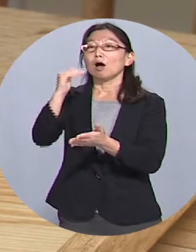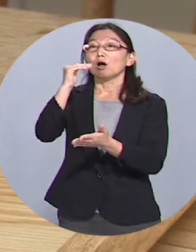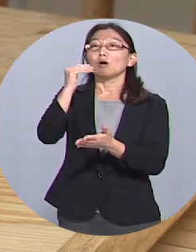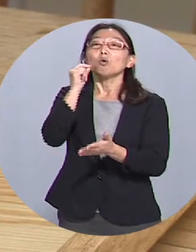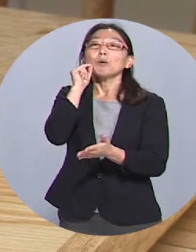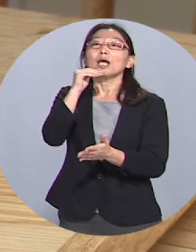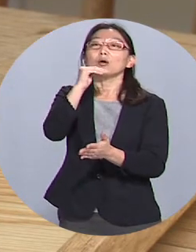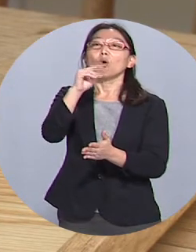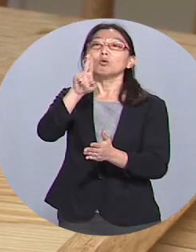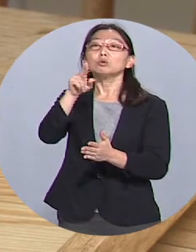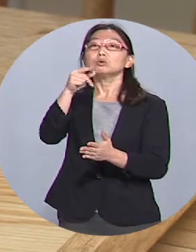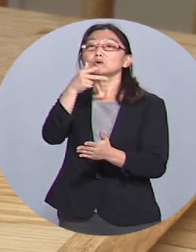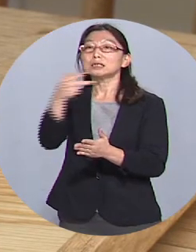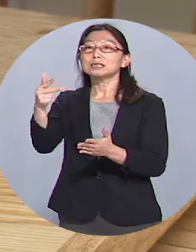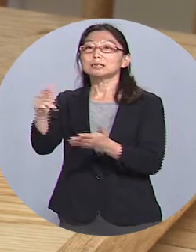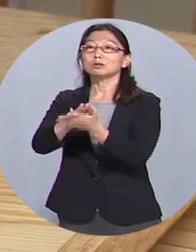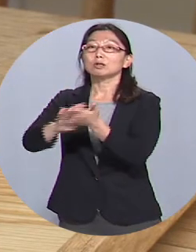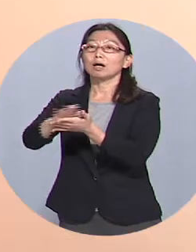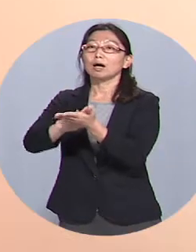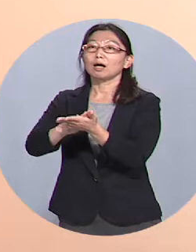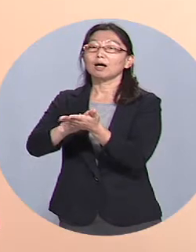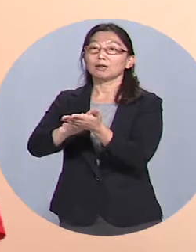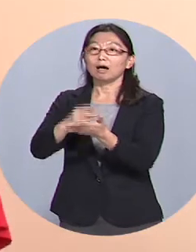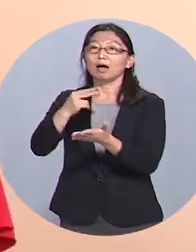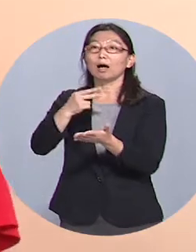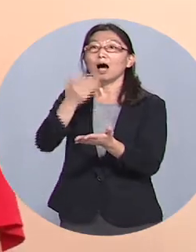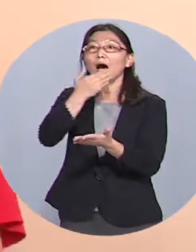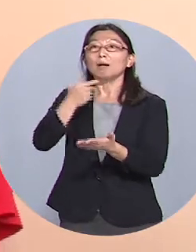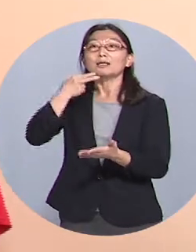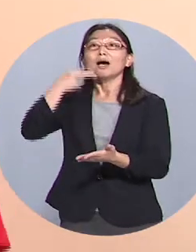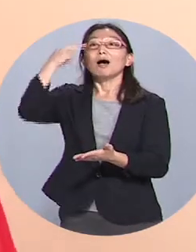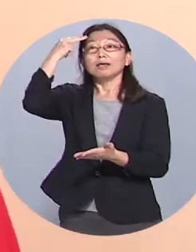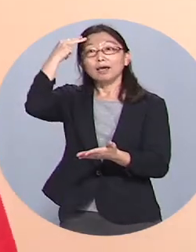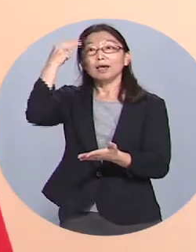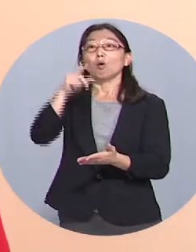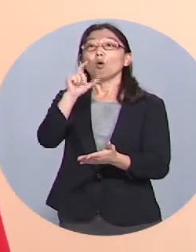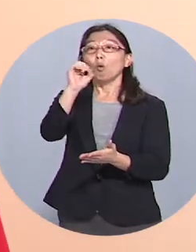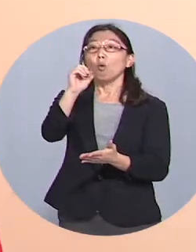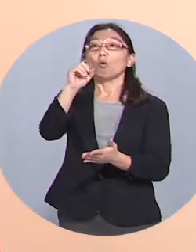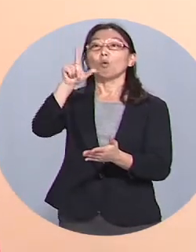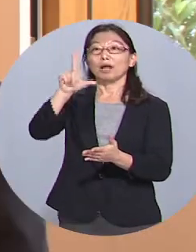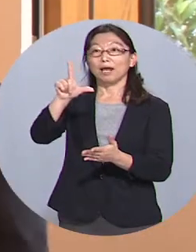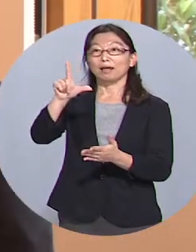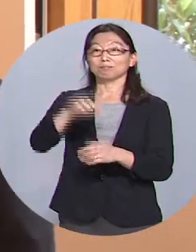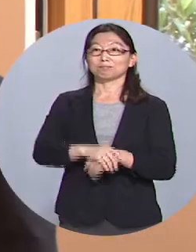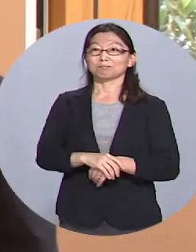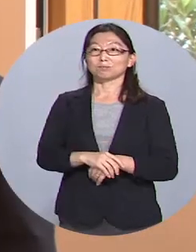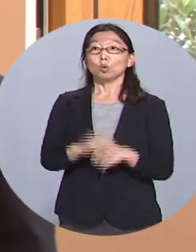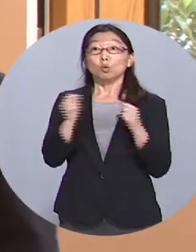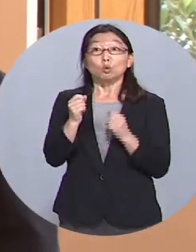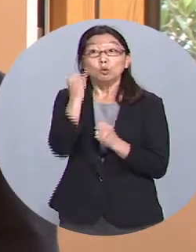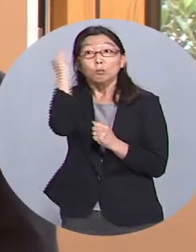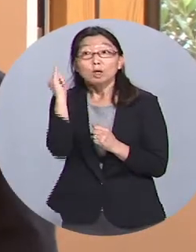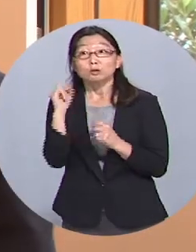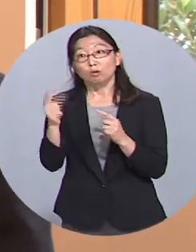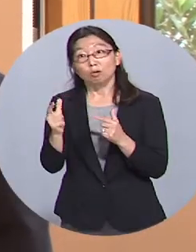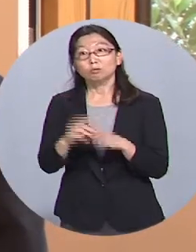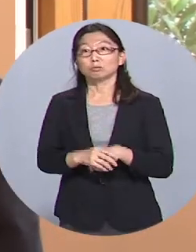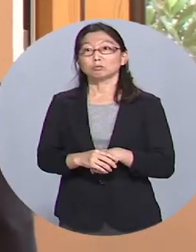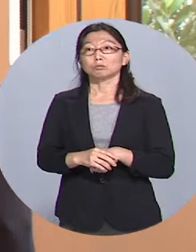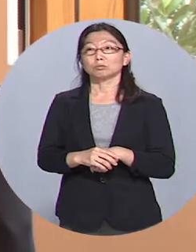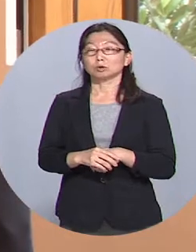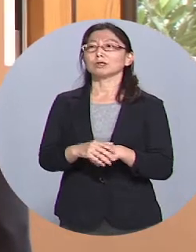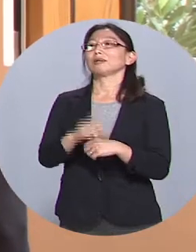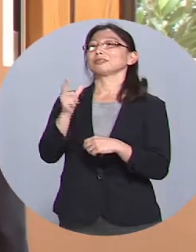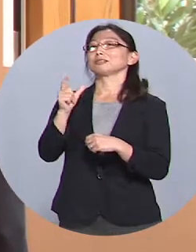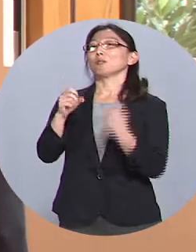酒オレになります。 甘酒？ はい、 甘酒ってだってこう冬のイメージじゃないですか？ 甘酒はもともと夏バテ対